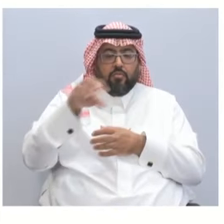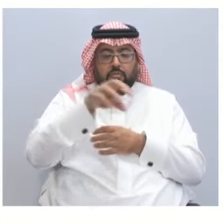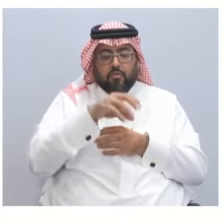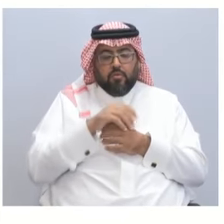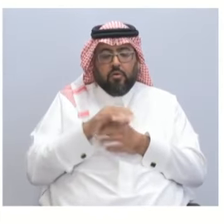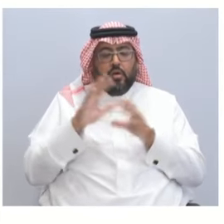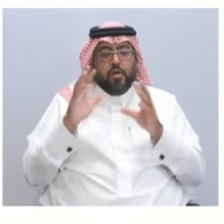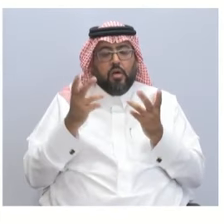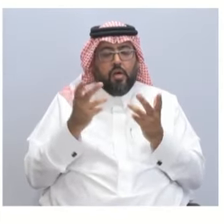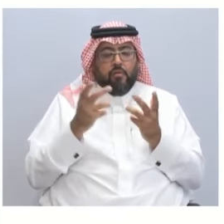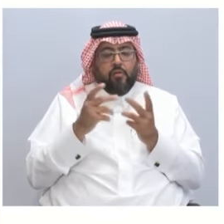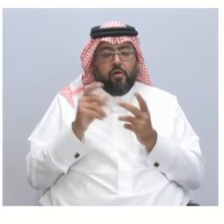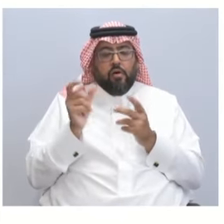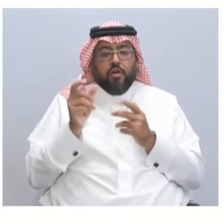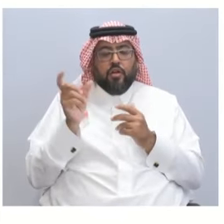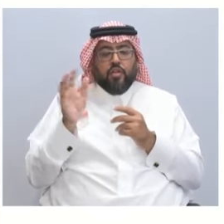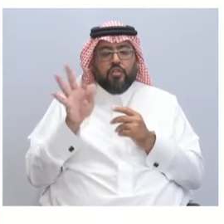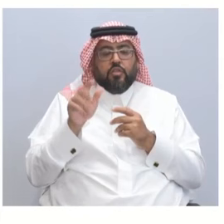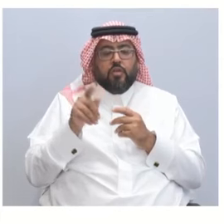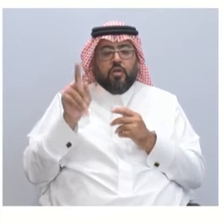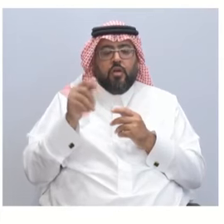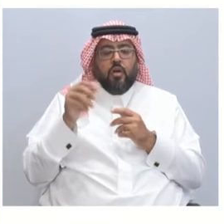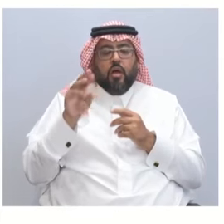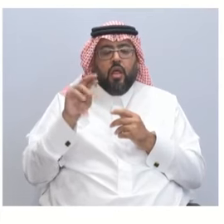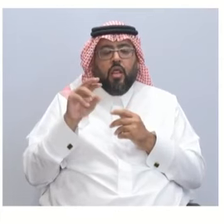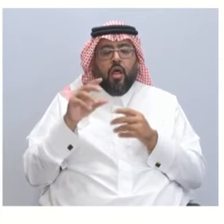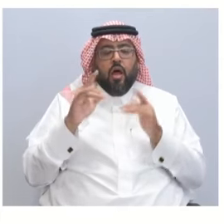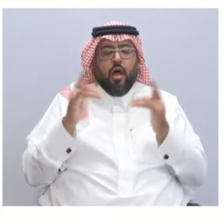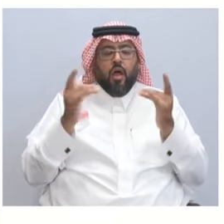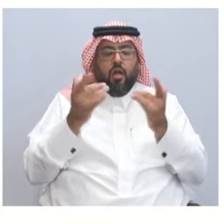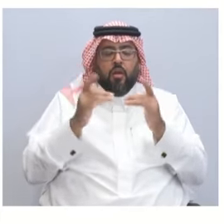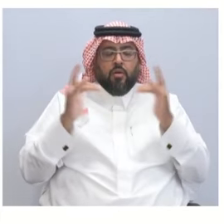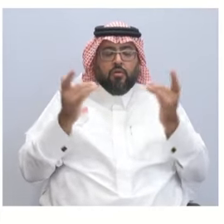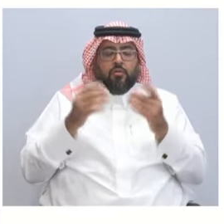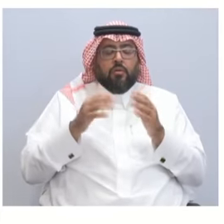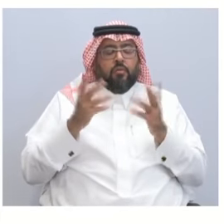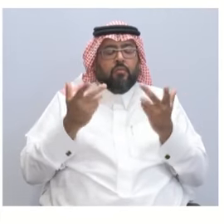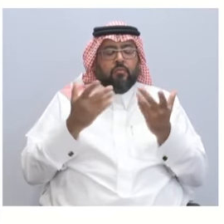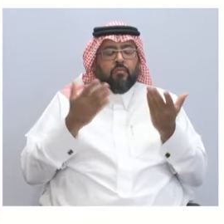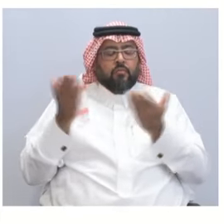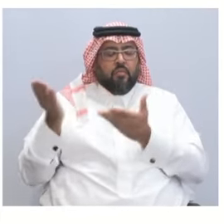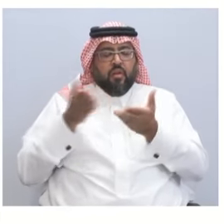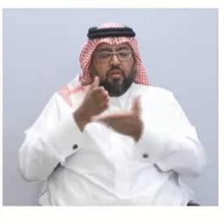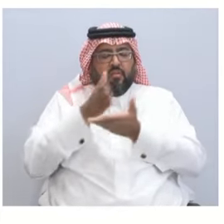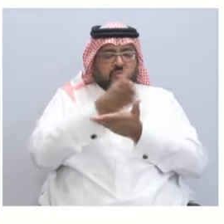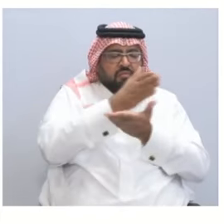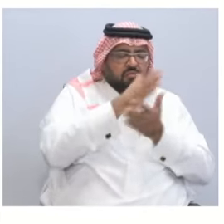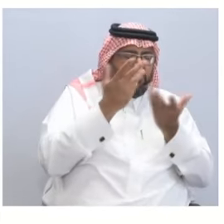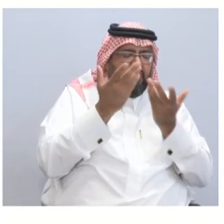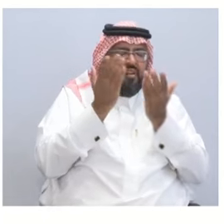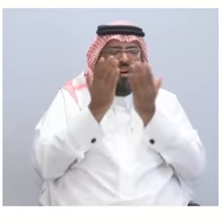الدول فكيف نشا هذا المجلس وما ابرز مجالاته